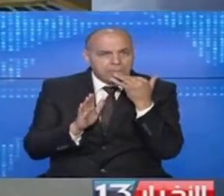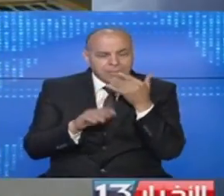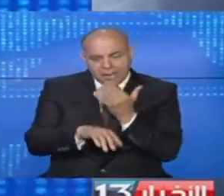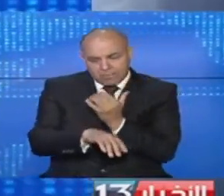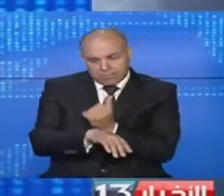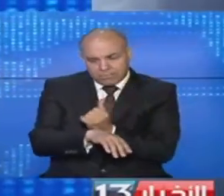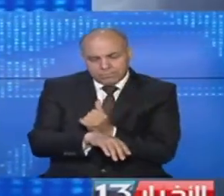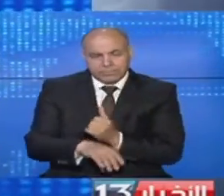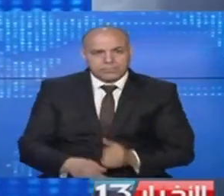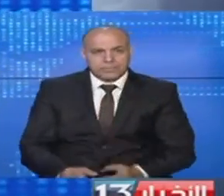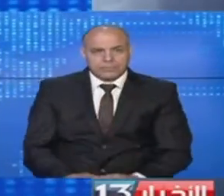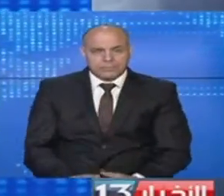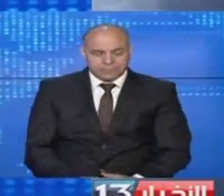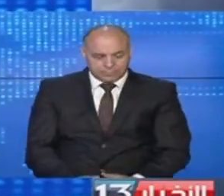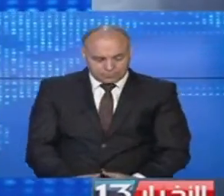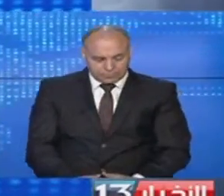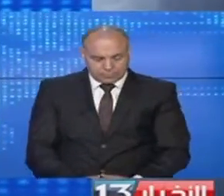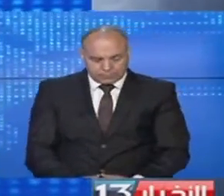التلقيح.